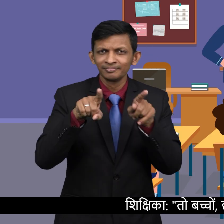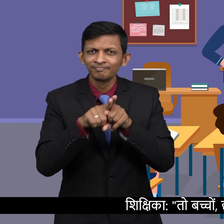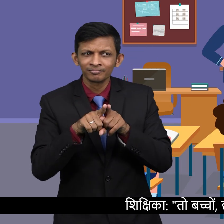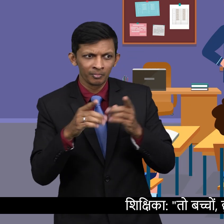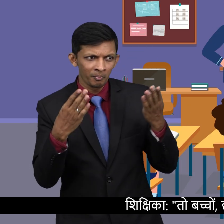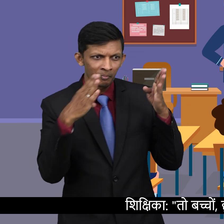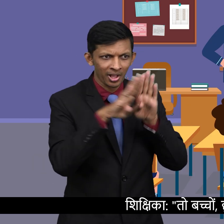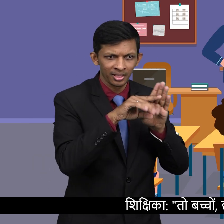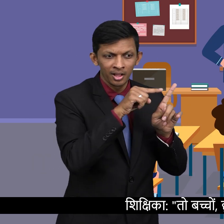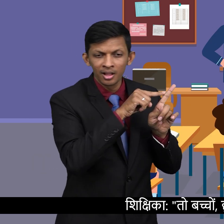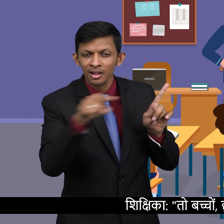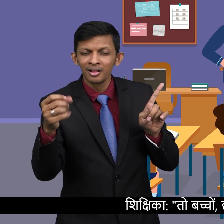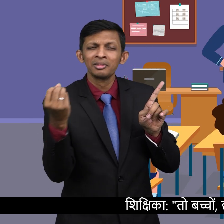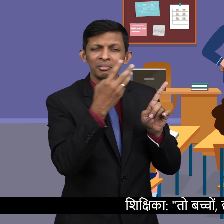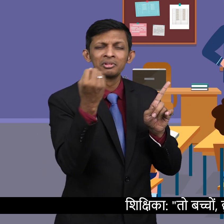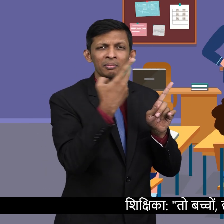आप सबने क्या किया?